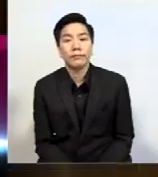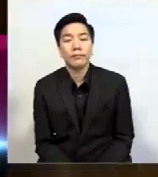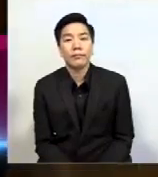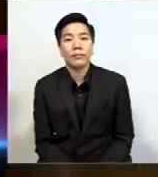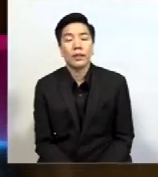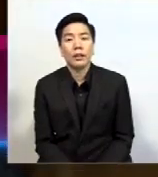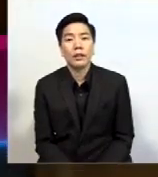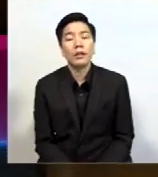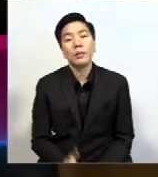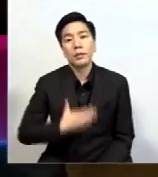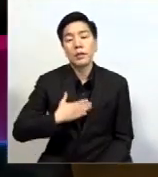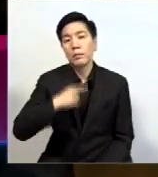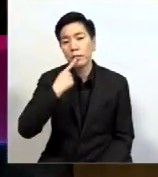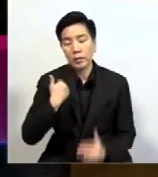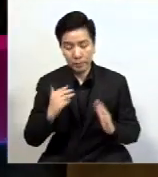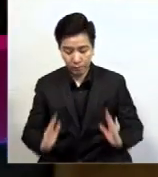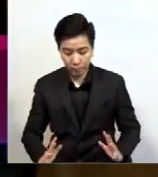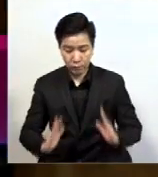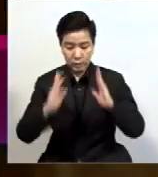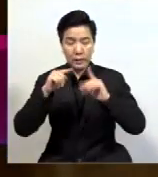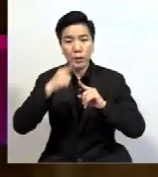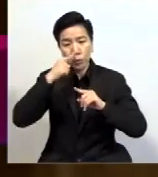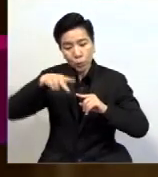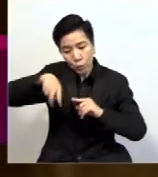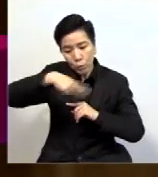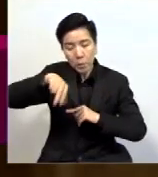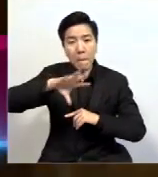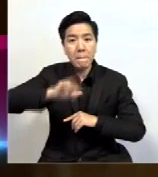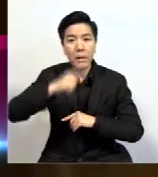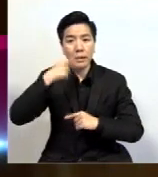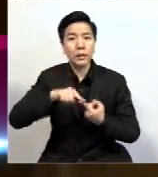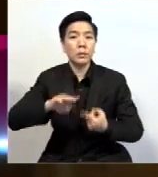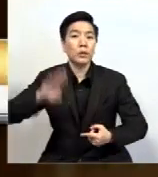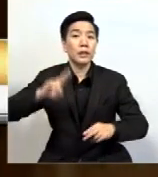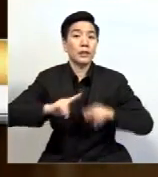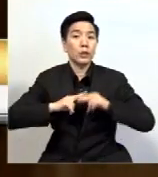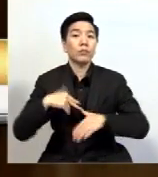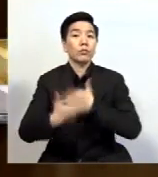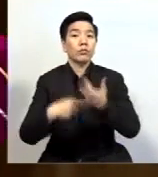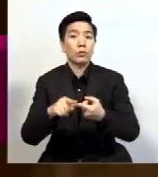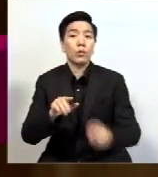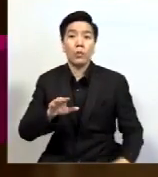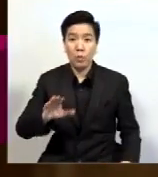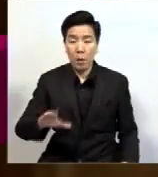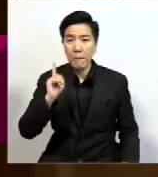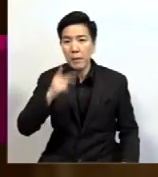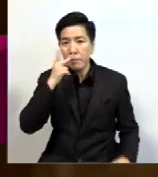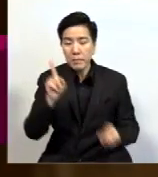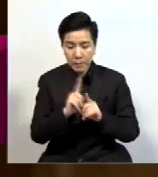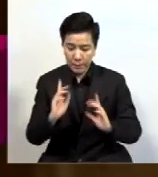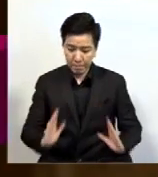ผมอยากกล่าวเรียนว่าในเรื่องของหอชุมเมืองนั้นเป็นโครงการของภาคเอกชนนะครับที่จะก่อสร้างเพื่อรวบรวมเป็นภูมิสถ